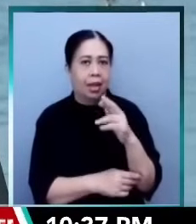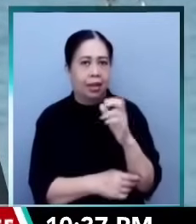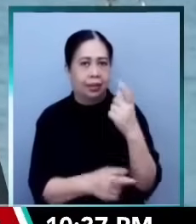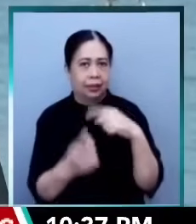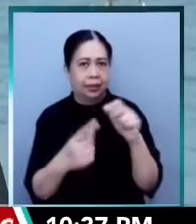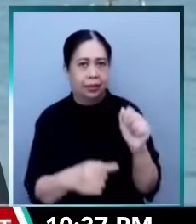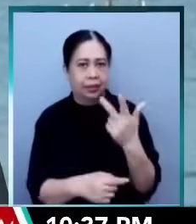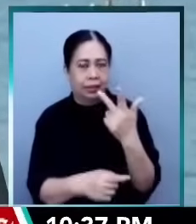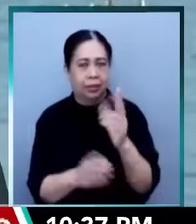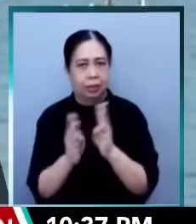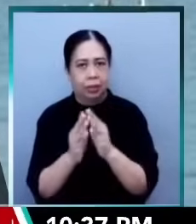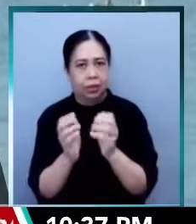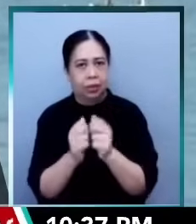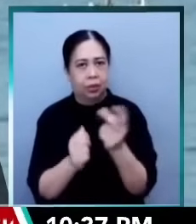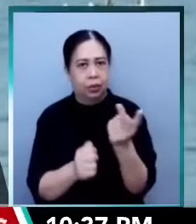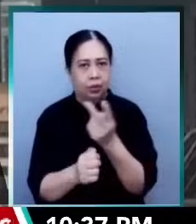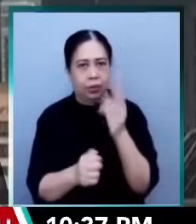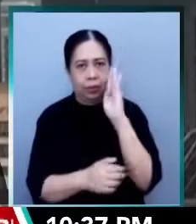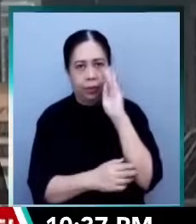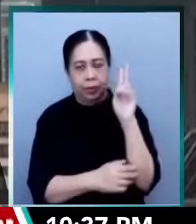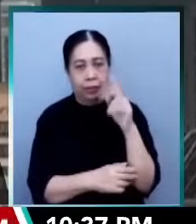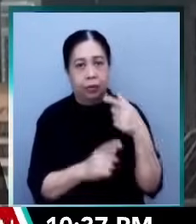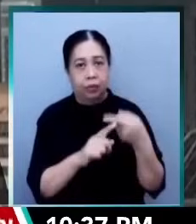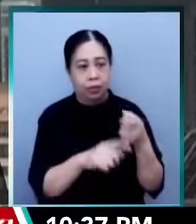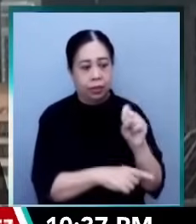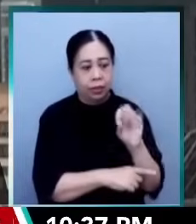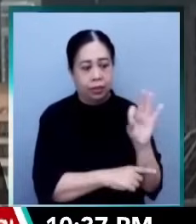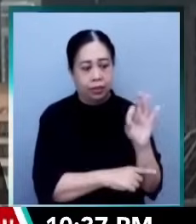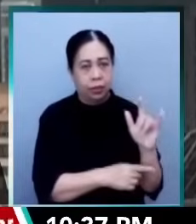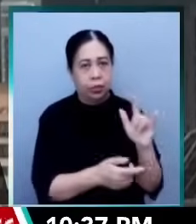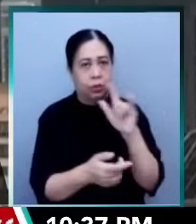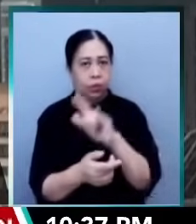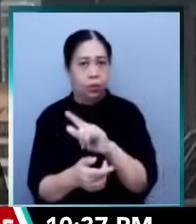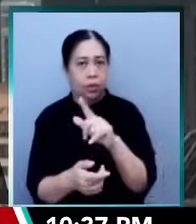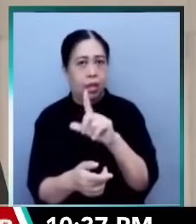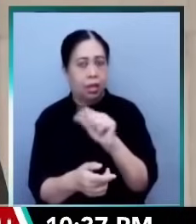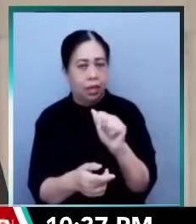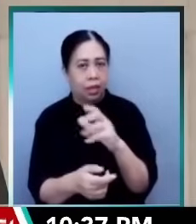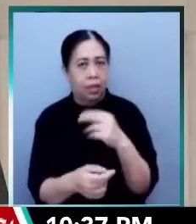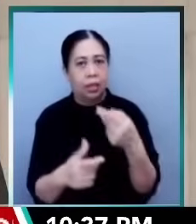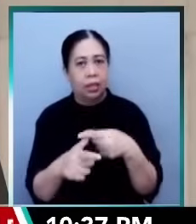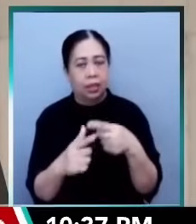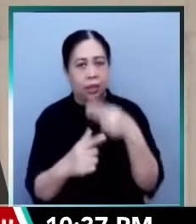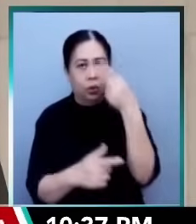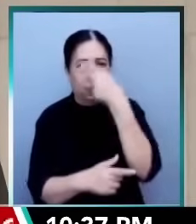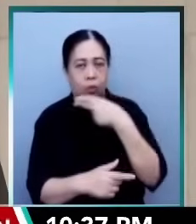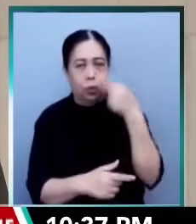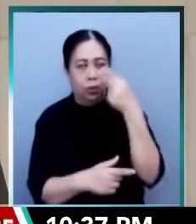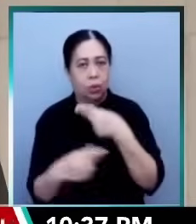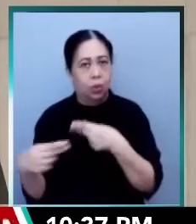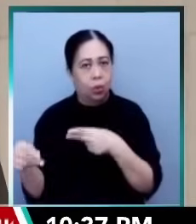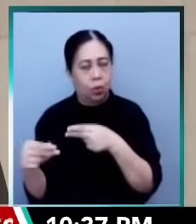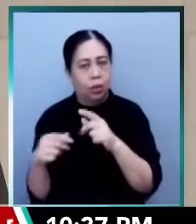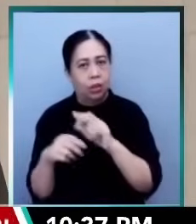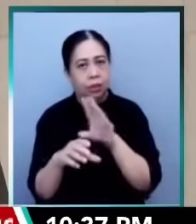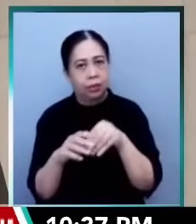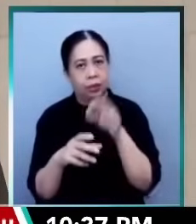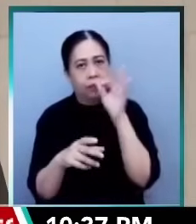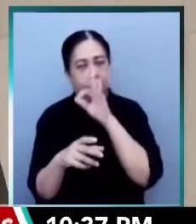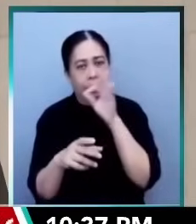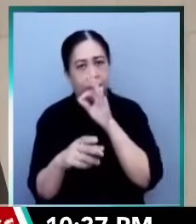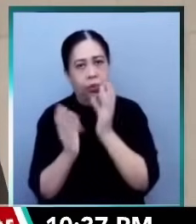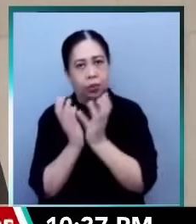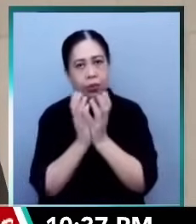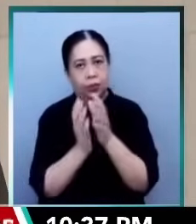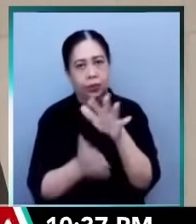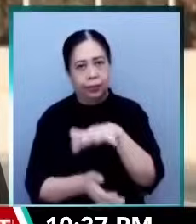Mula San Francisco, pupunta ang Pangulo sa Los Angeles at sa Honolulu sa Hawaii para makasama ang Filipino communities doon. Sa